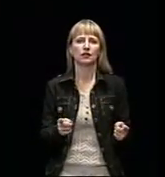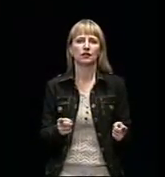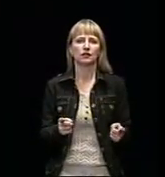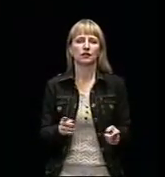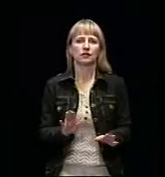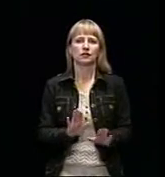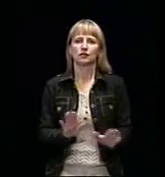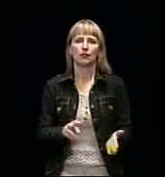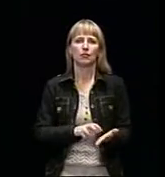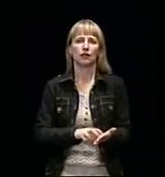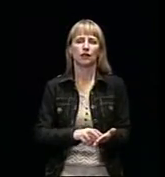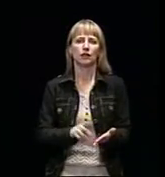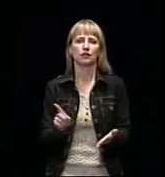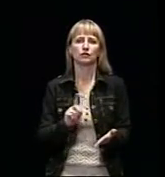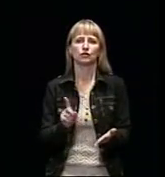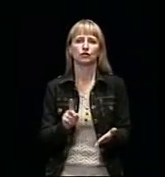Не боялися, що от